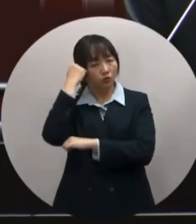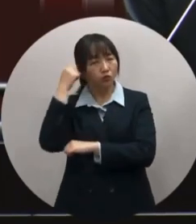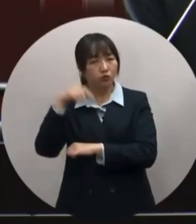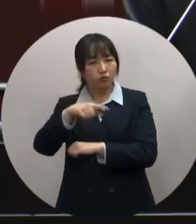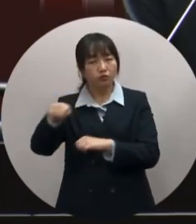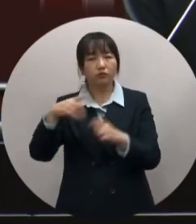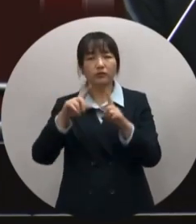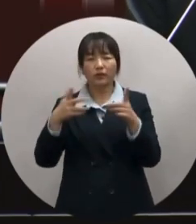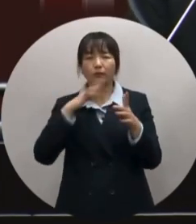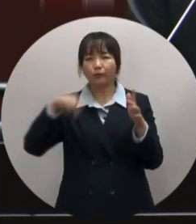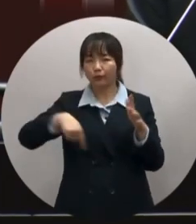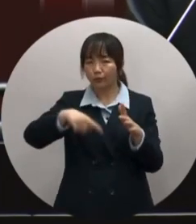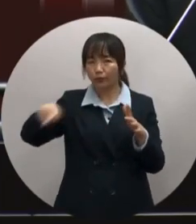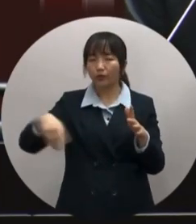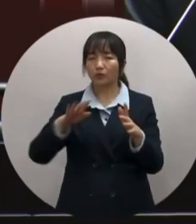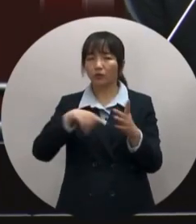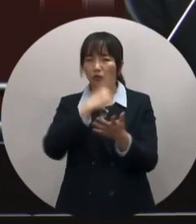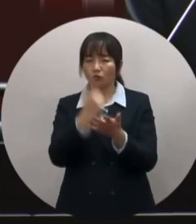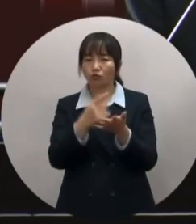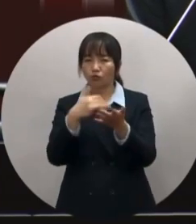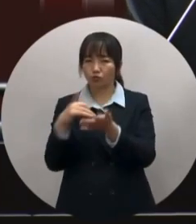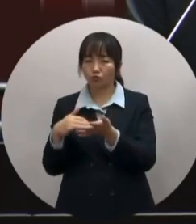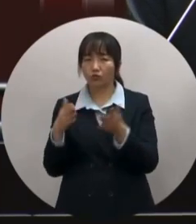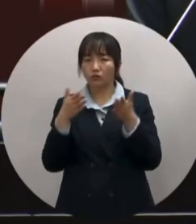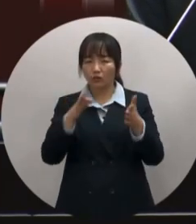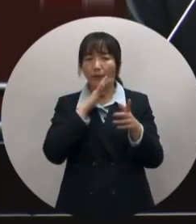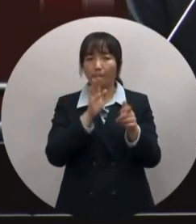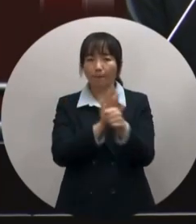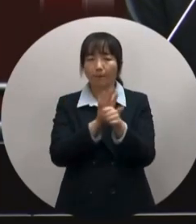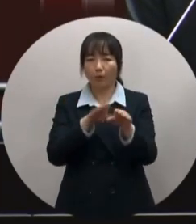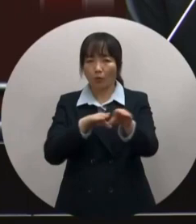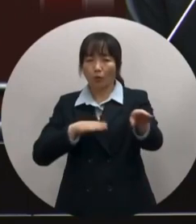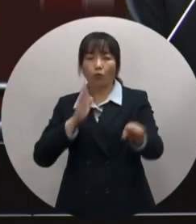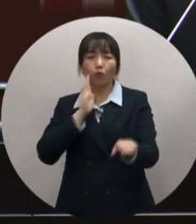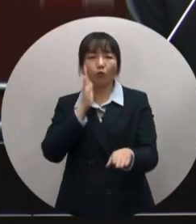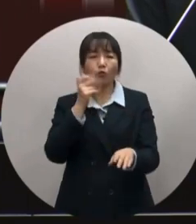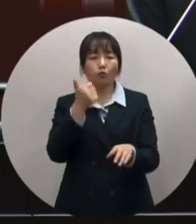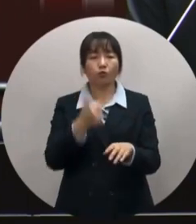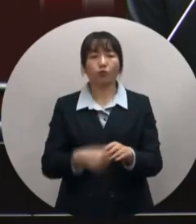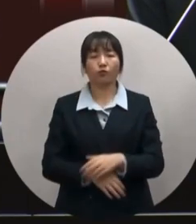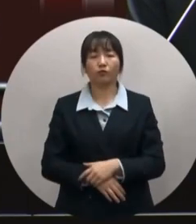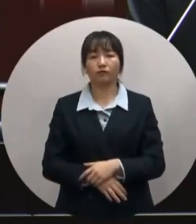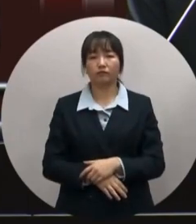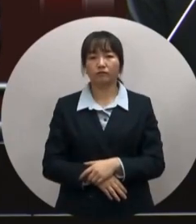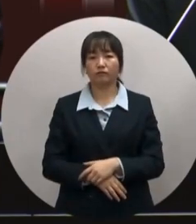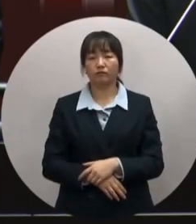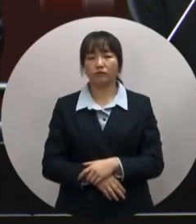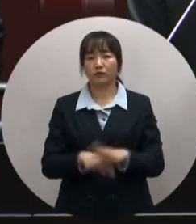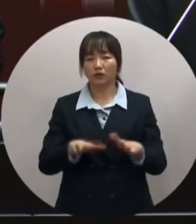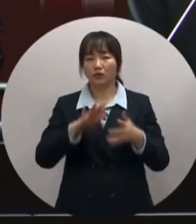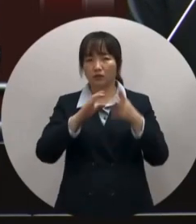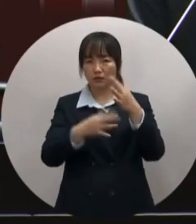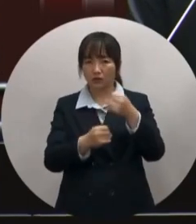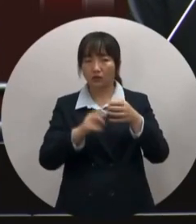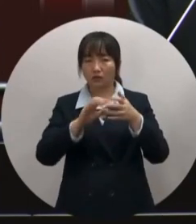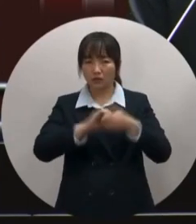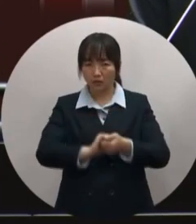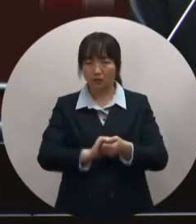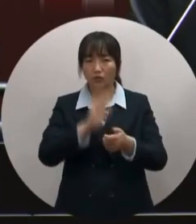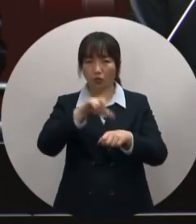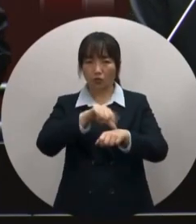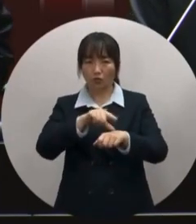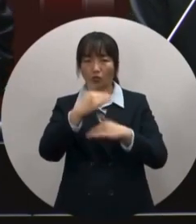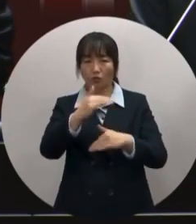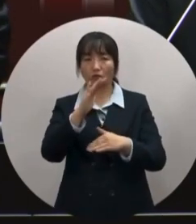還是繞一下但是總體來講是對書印是有幫助那我們也會限定的時間其實